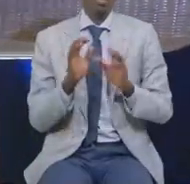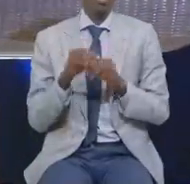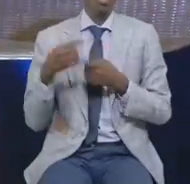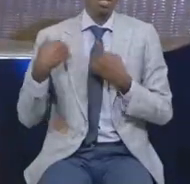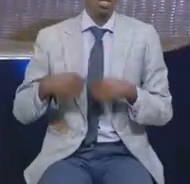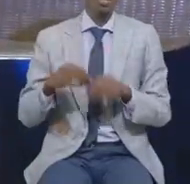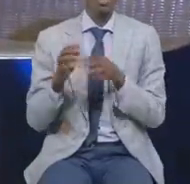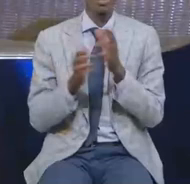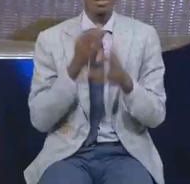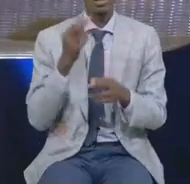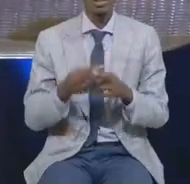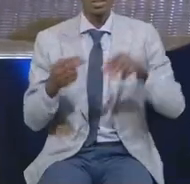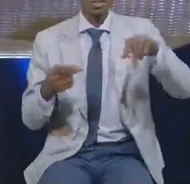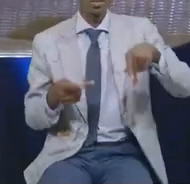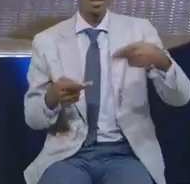Jésus.